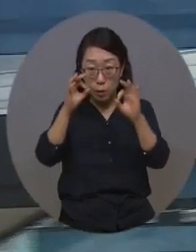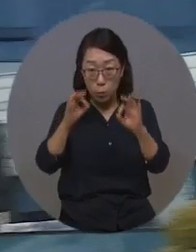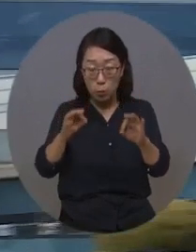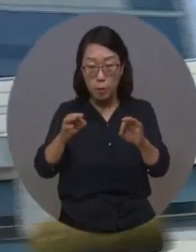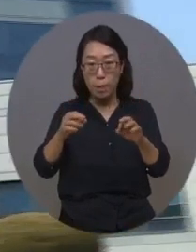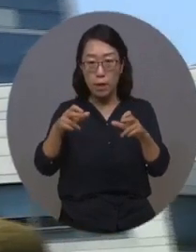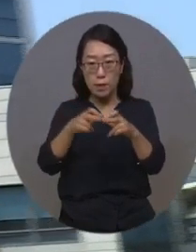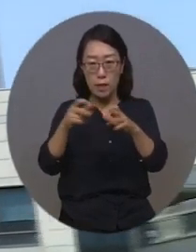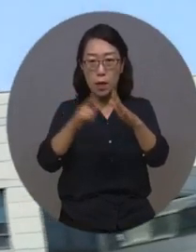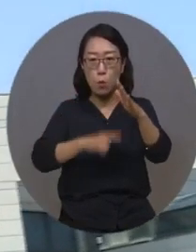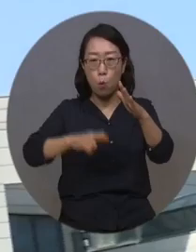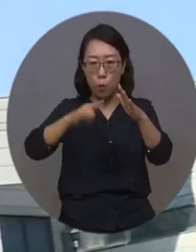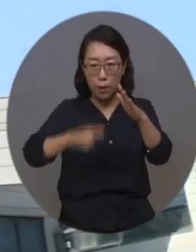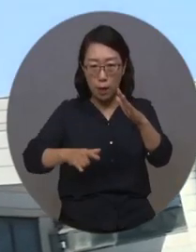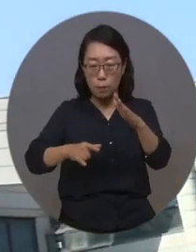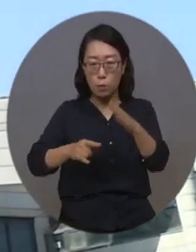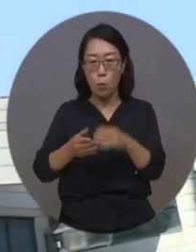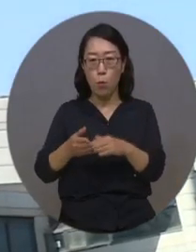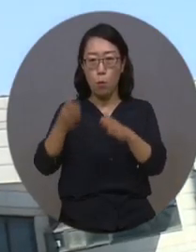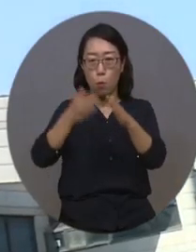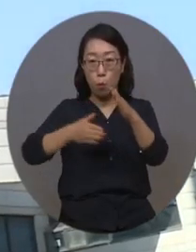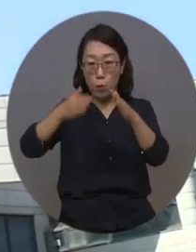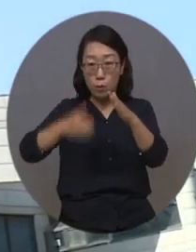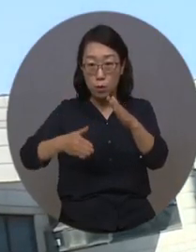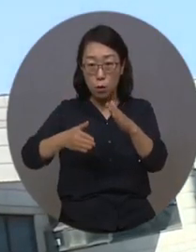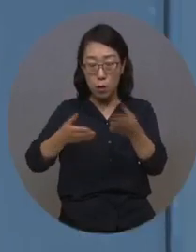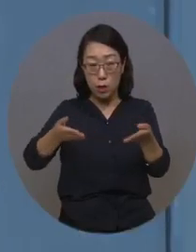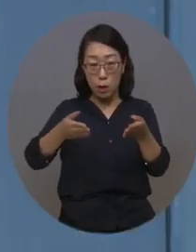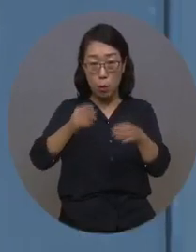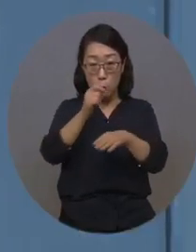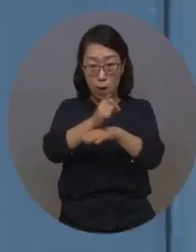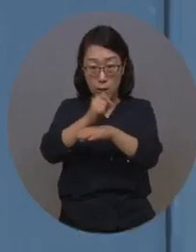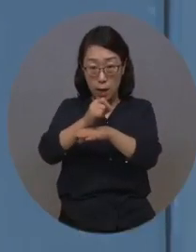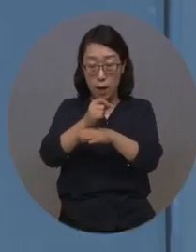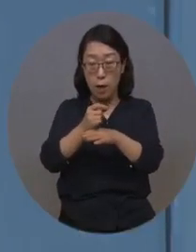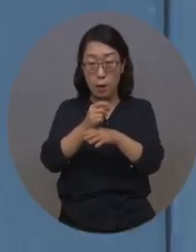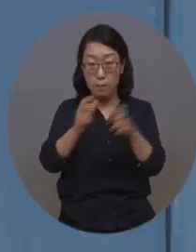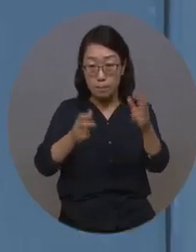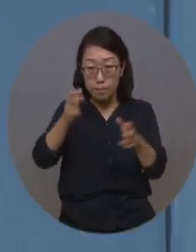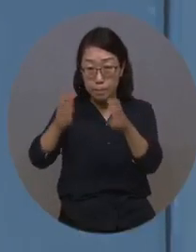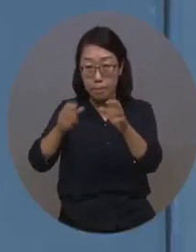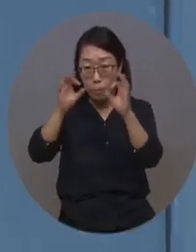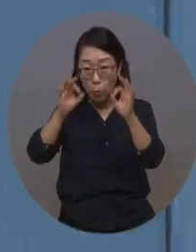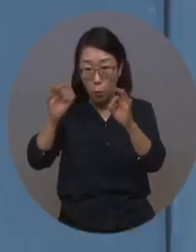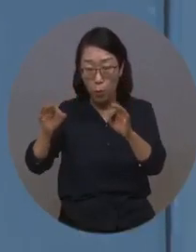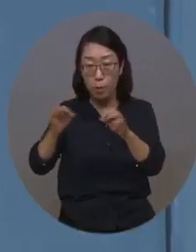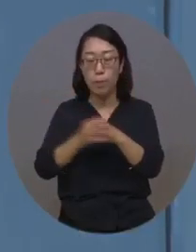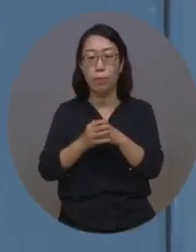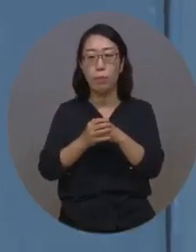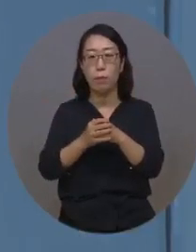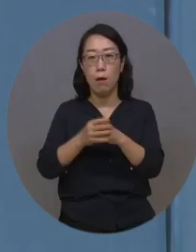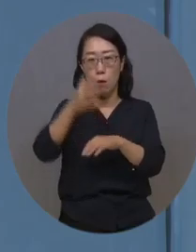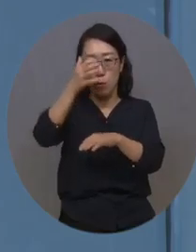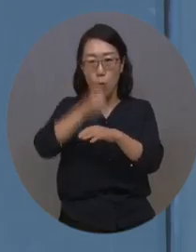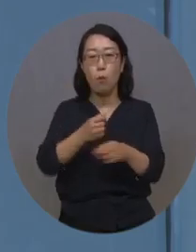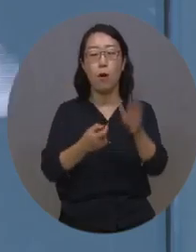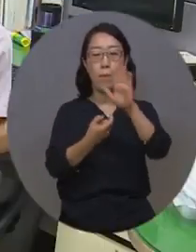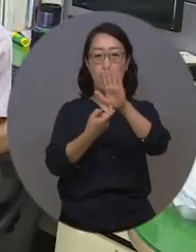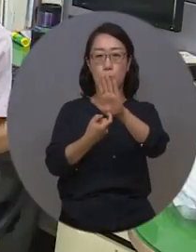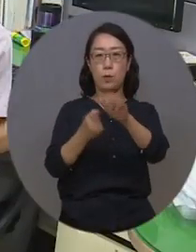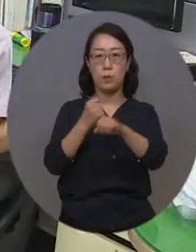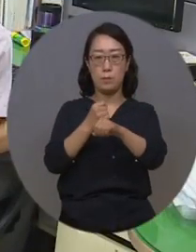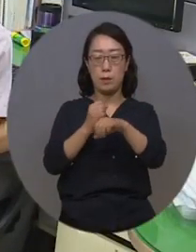산 자의 소가 안 공기업 준정부기관 기타공공기관 총 50 아웃코스 전수 조사한 결과를 발표했습니다